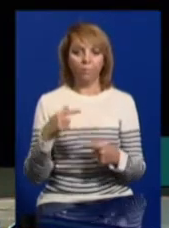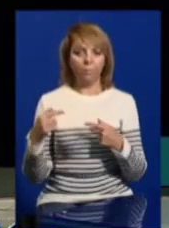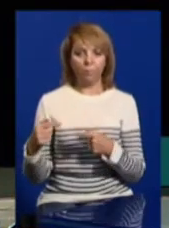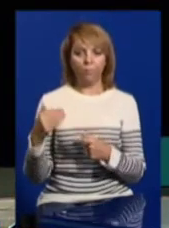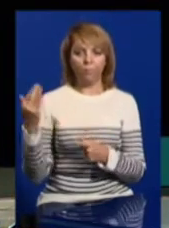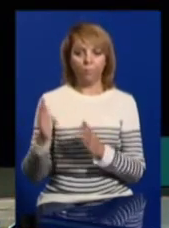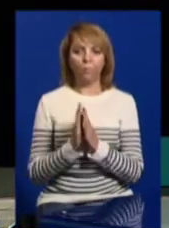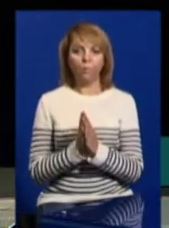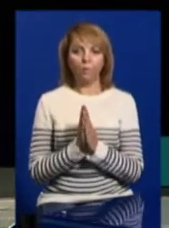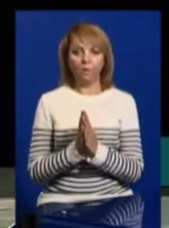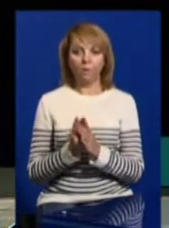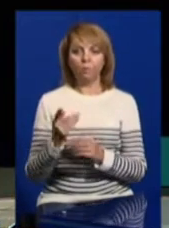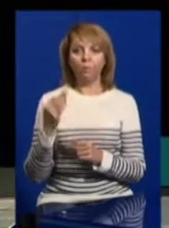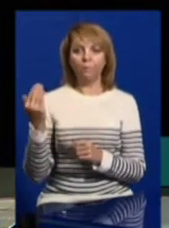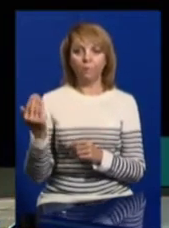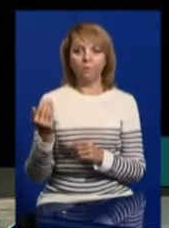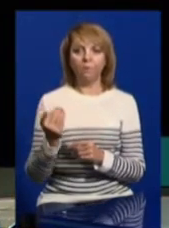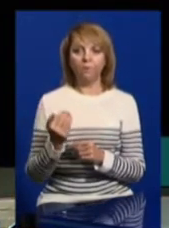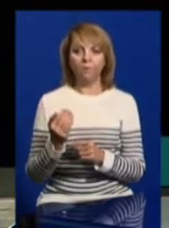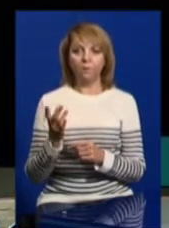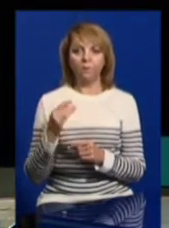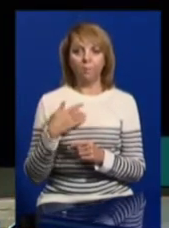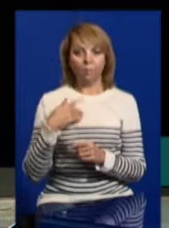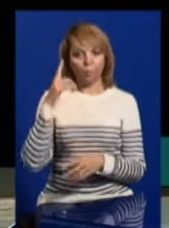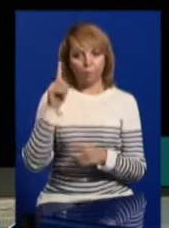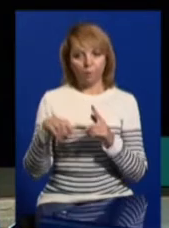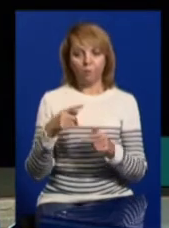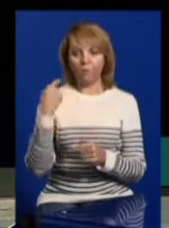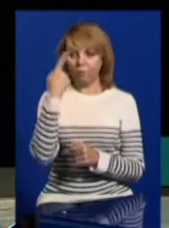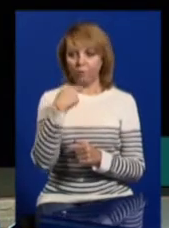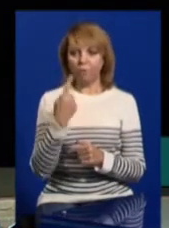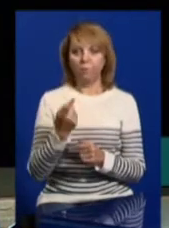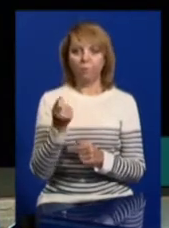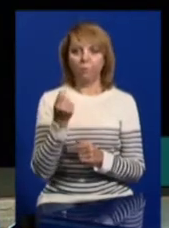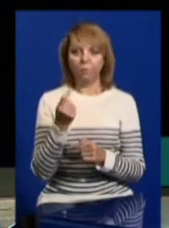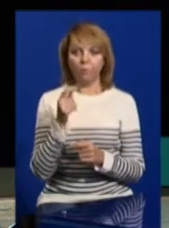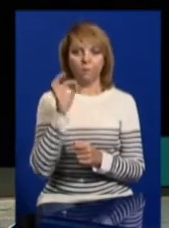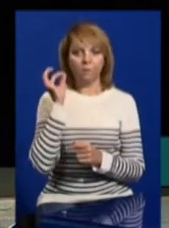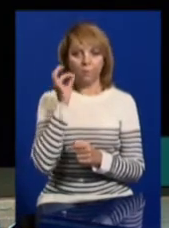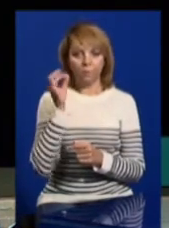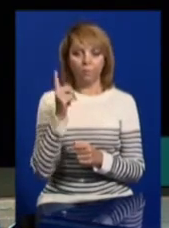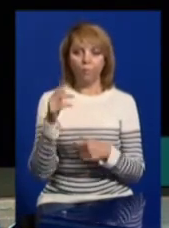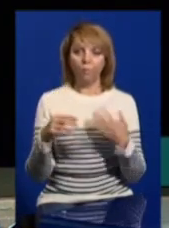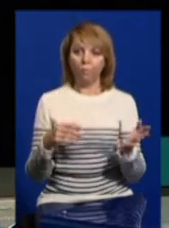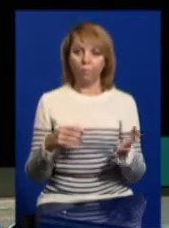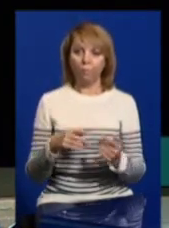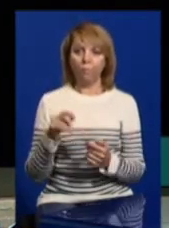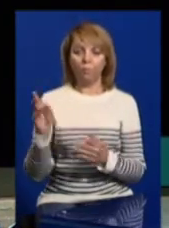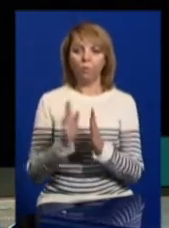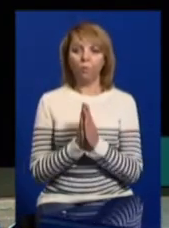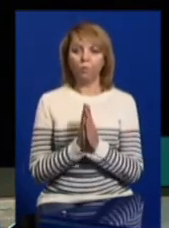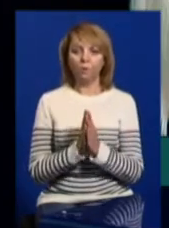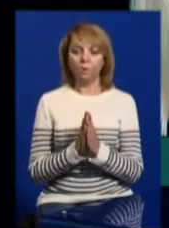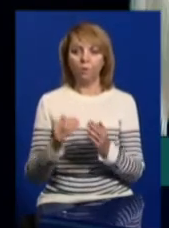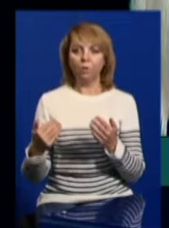його клопотання, оскільки він, на моє переконання особисто, трохи лукав. З одного боку, він